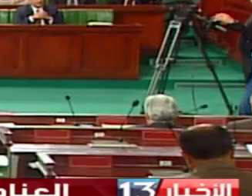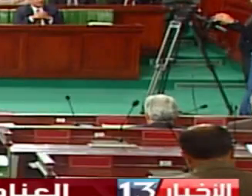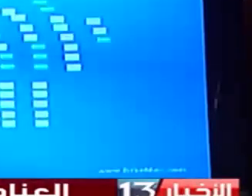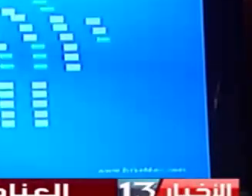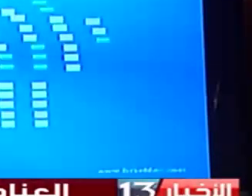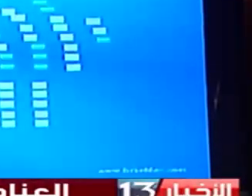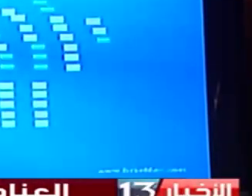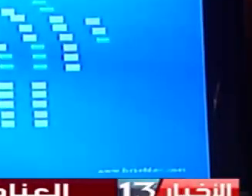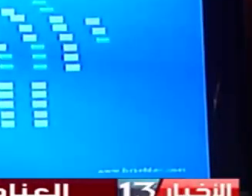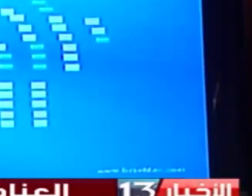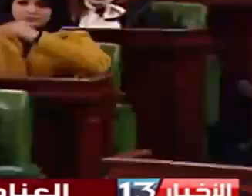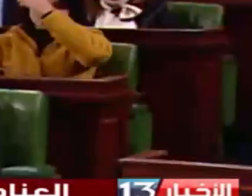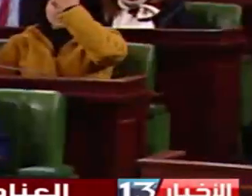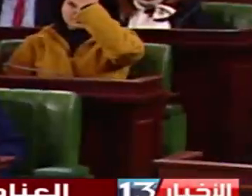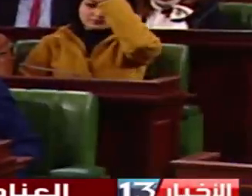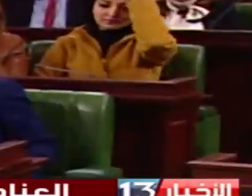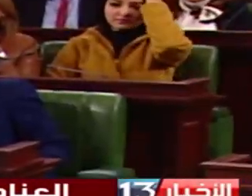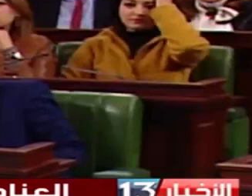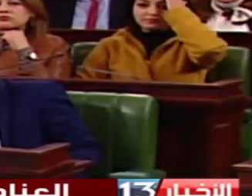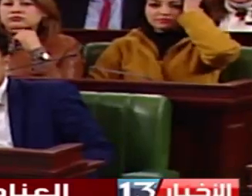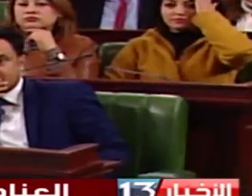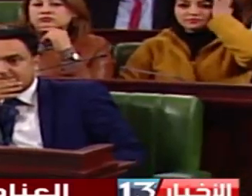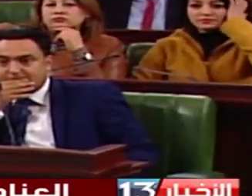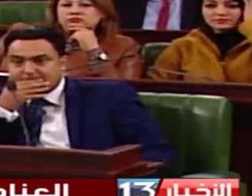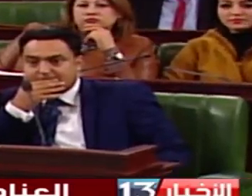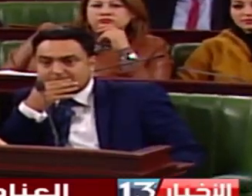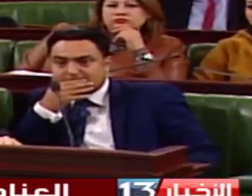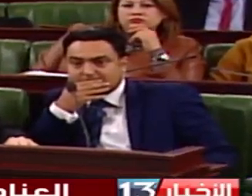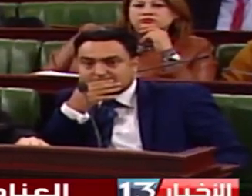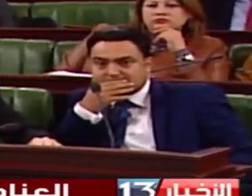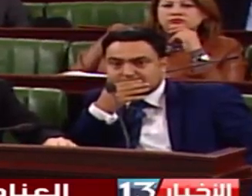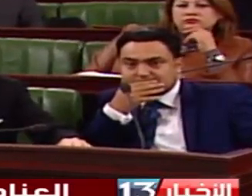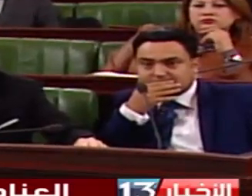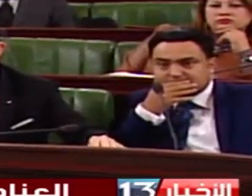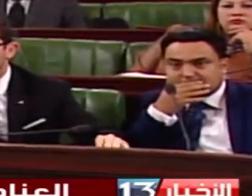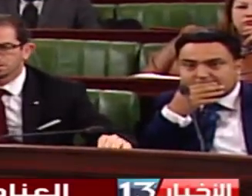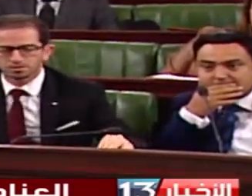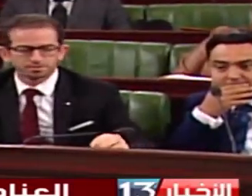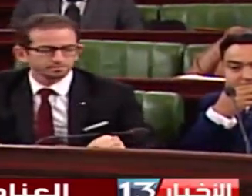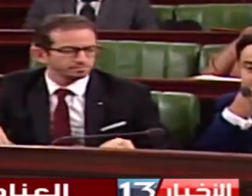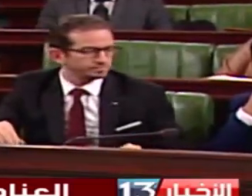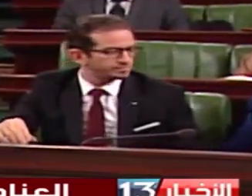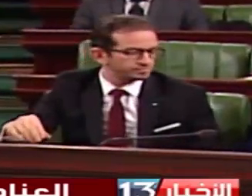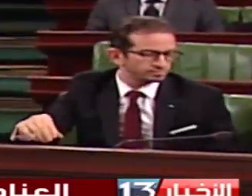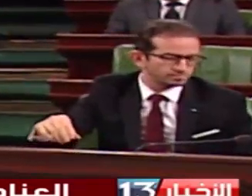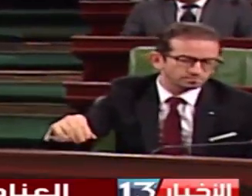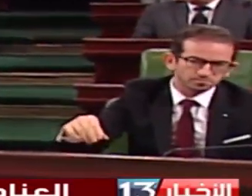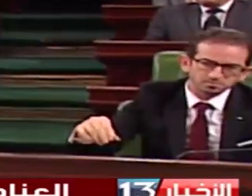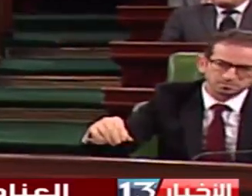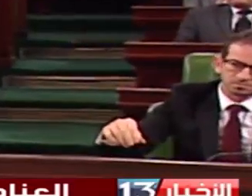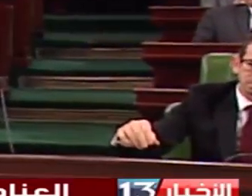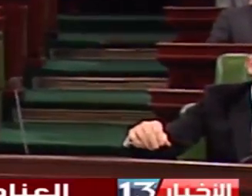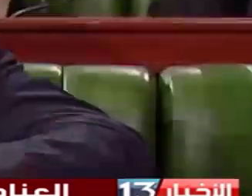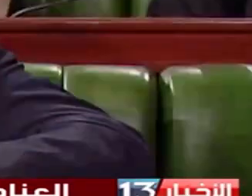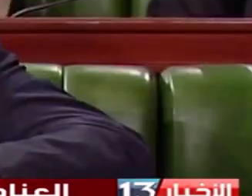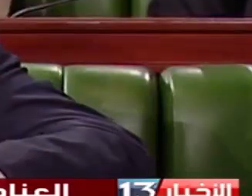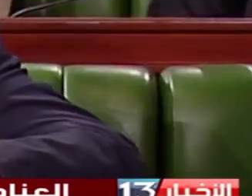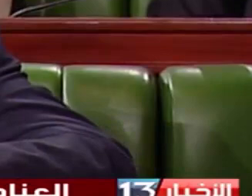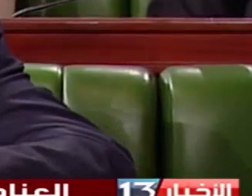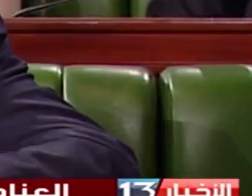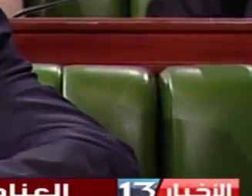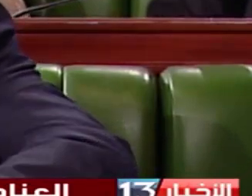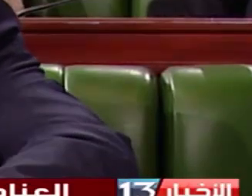المصادقه على مشروعي قانونين في مجال فلاح والاقتصاد الاجتماعي والتضامني وتمويل مشروع